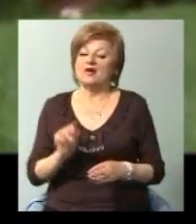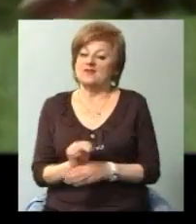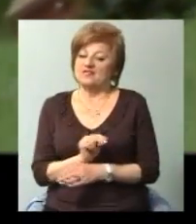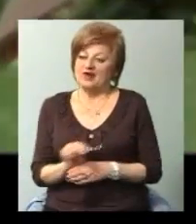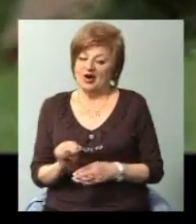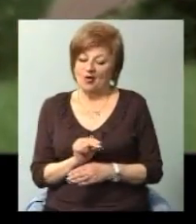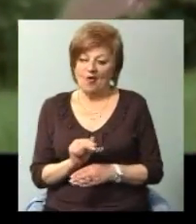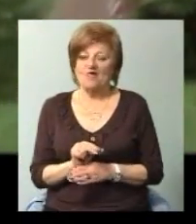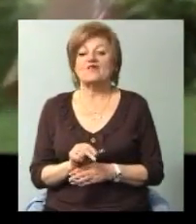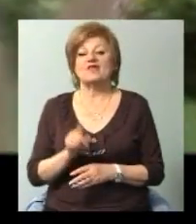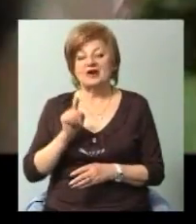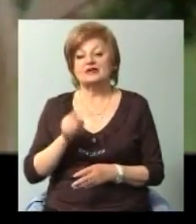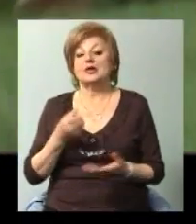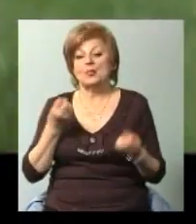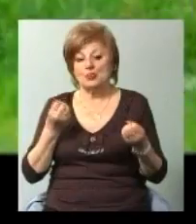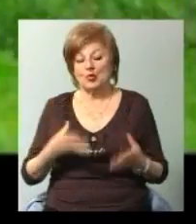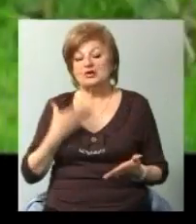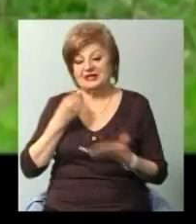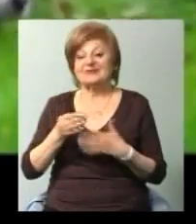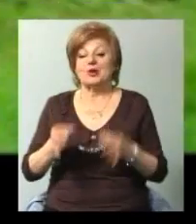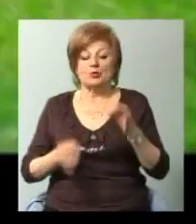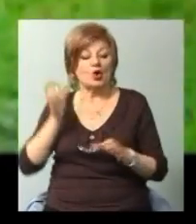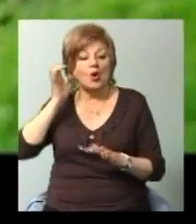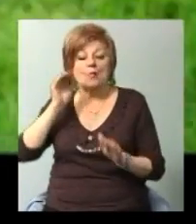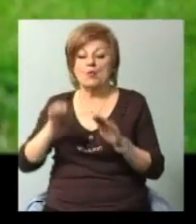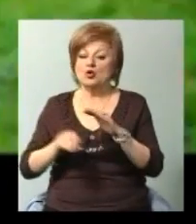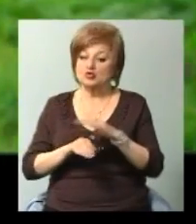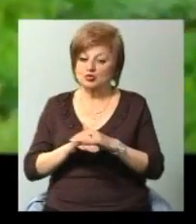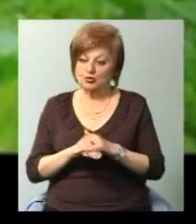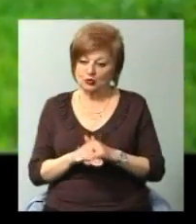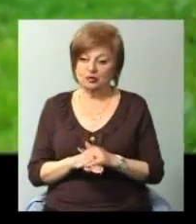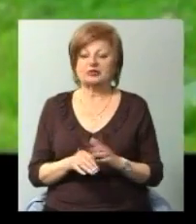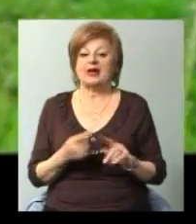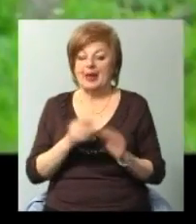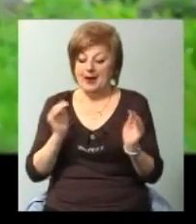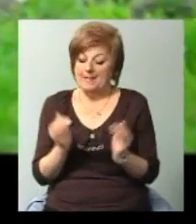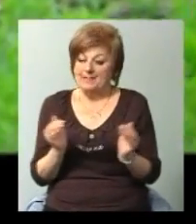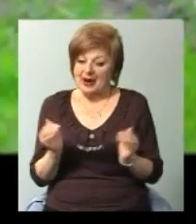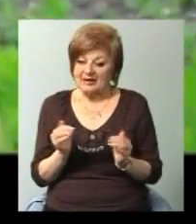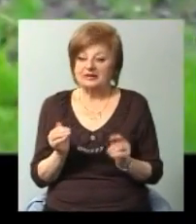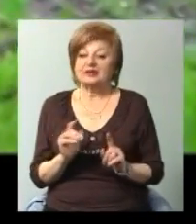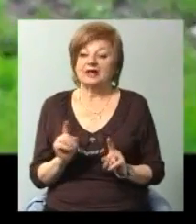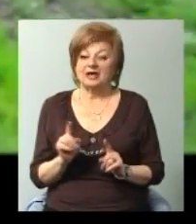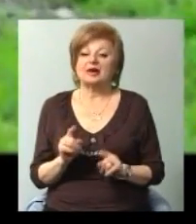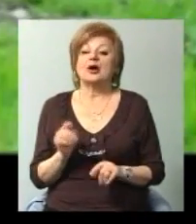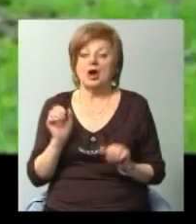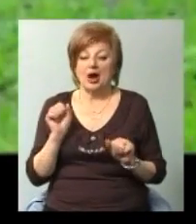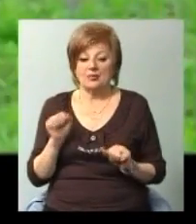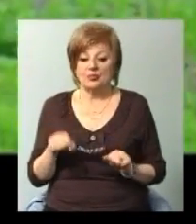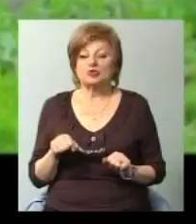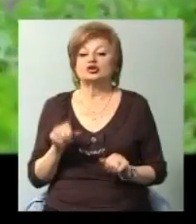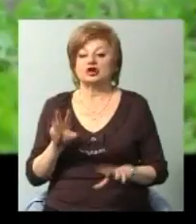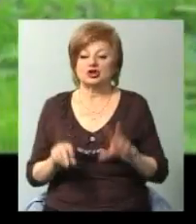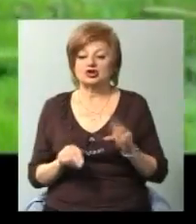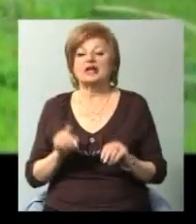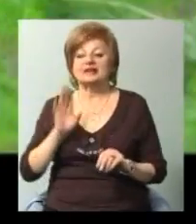виховання, тваринка просто за своєю природою слухняна і навіть покірна. Маленьким недоліком Акі та Іну можна